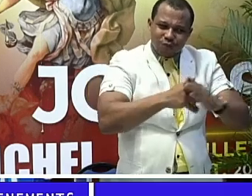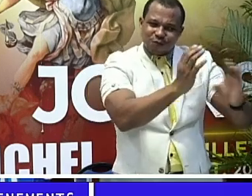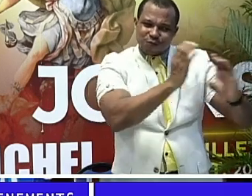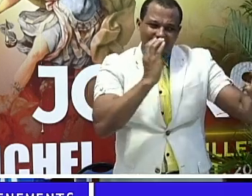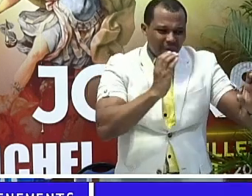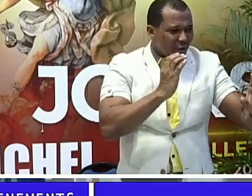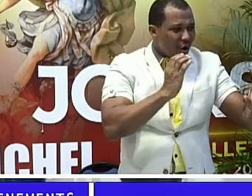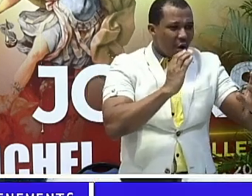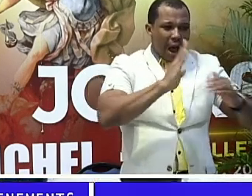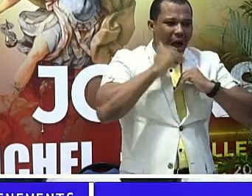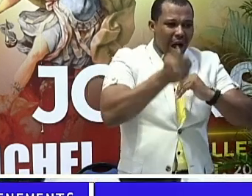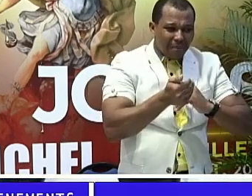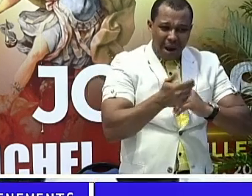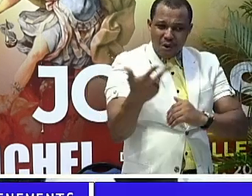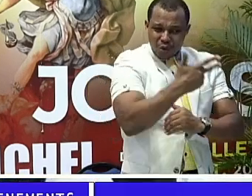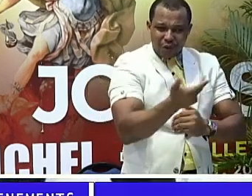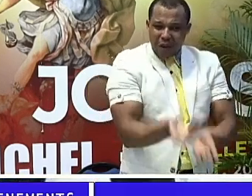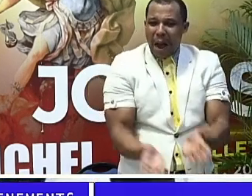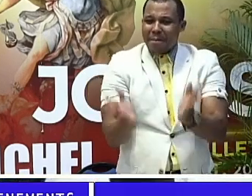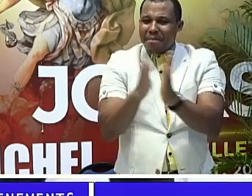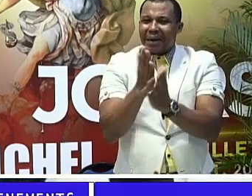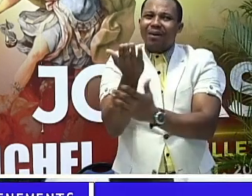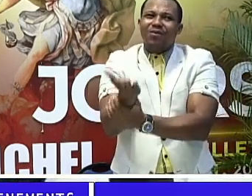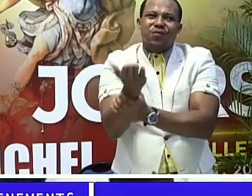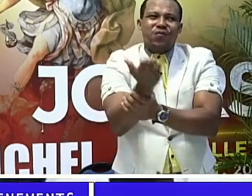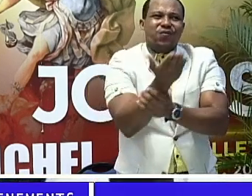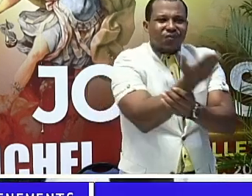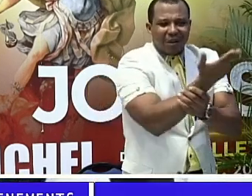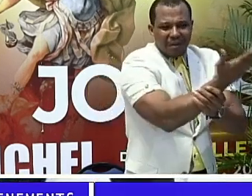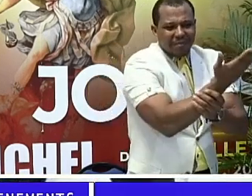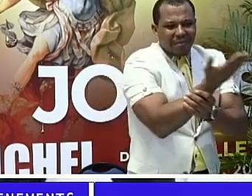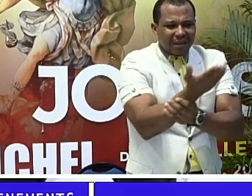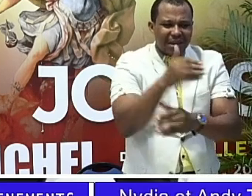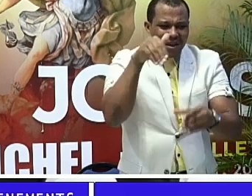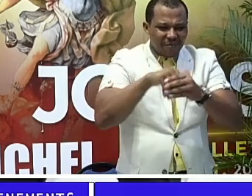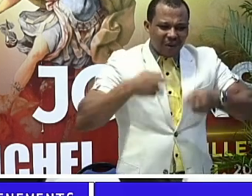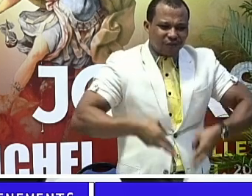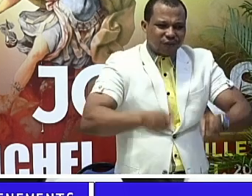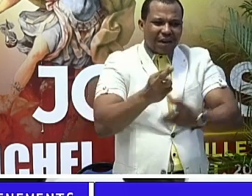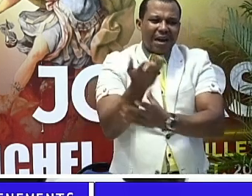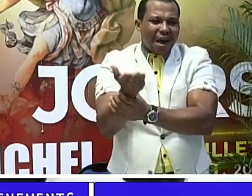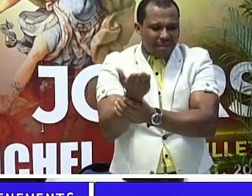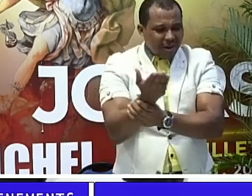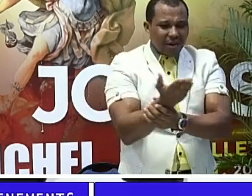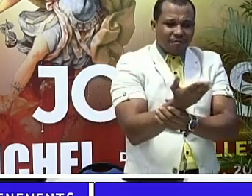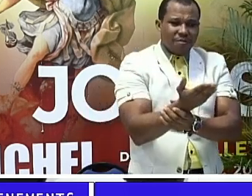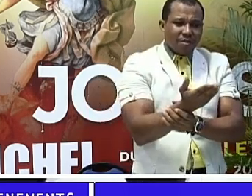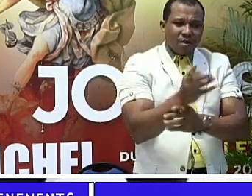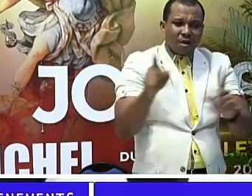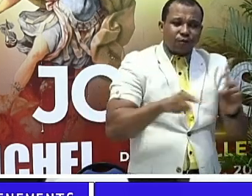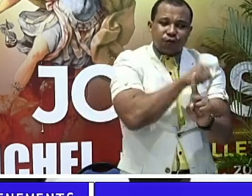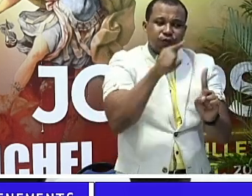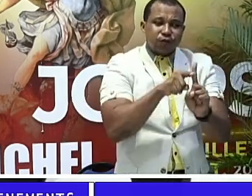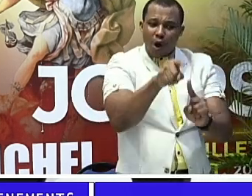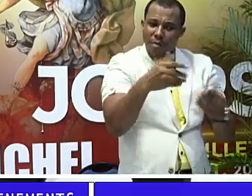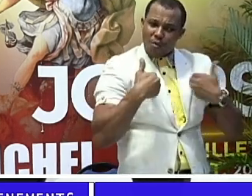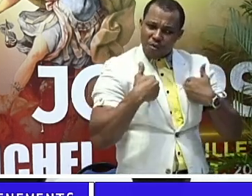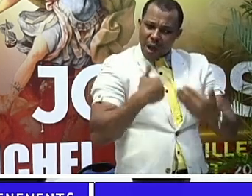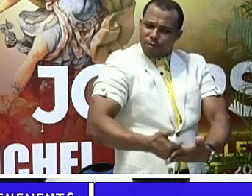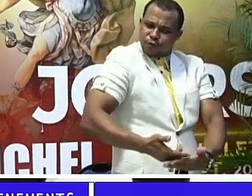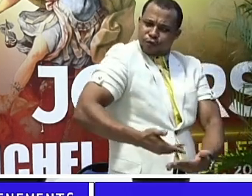rue. Parce que ça les même lor gen richesse là, si richesse là ou mal géré, ou ap saisi ou retourner